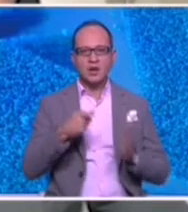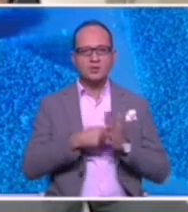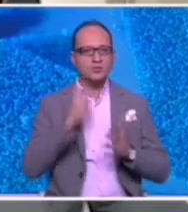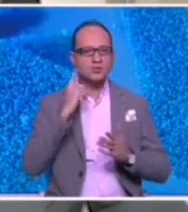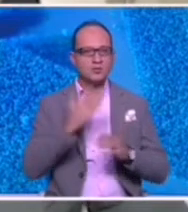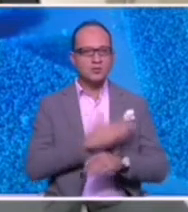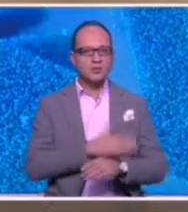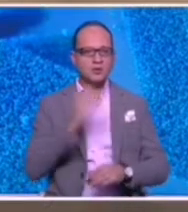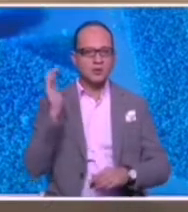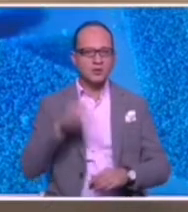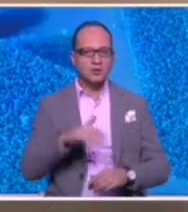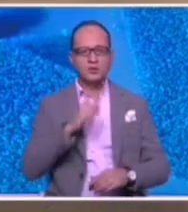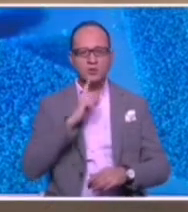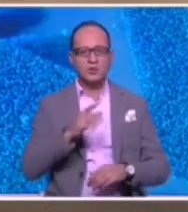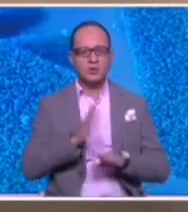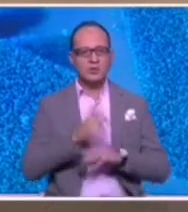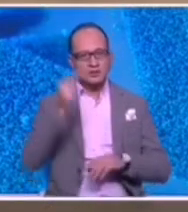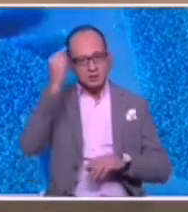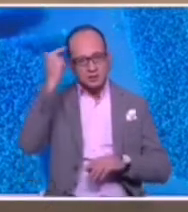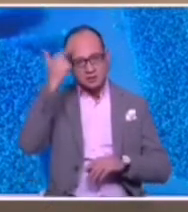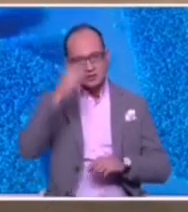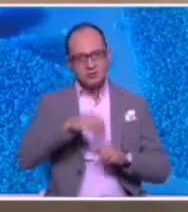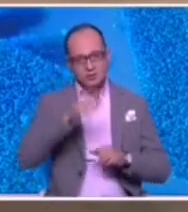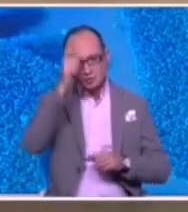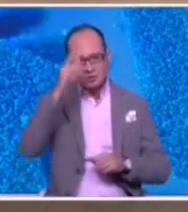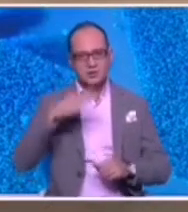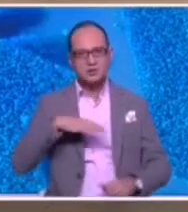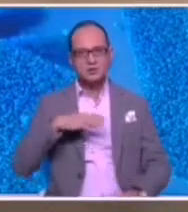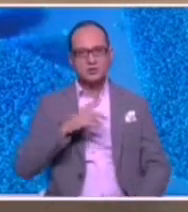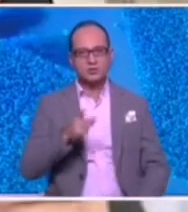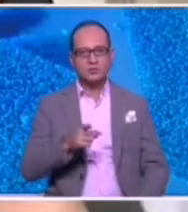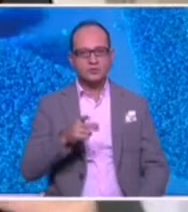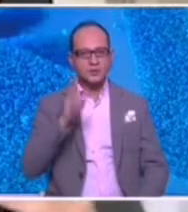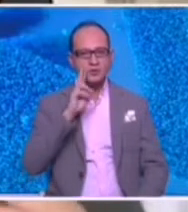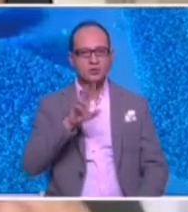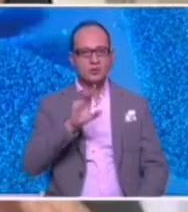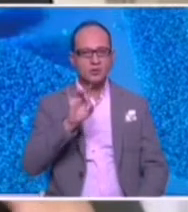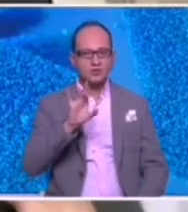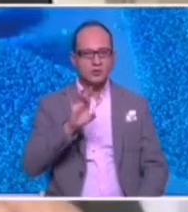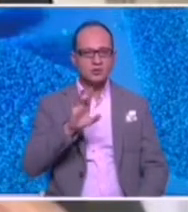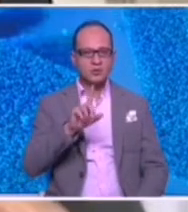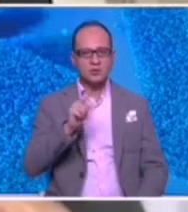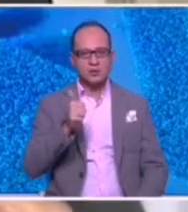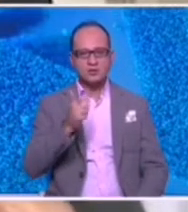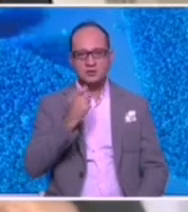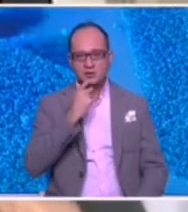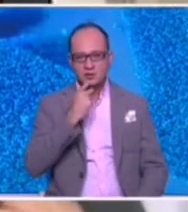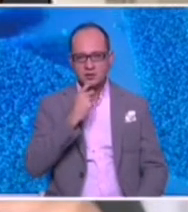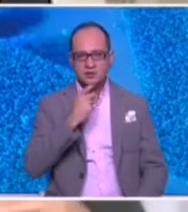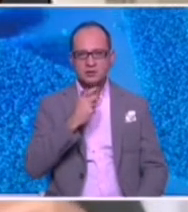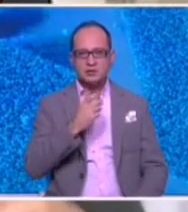asla geliyor peki neden saça çek için Türkiye tercih ediliyor son 15-16-17 yıldır